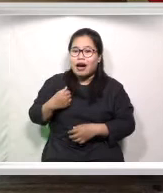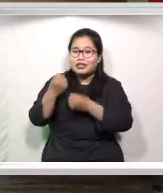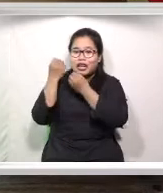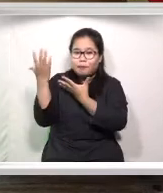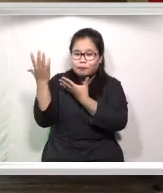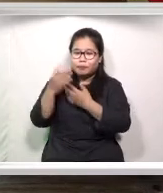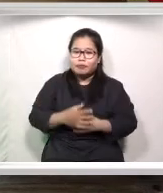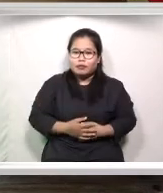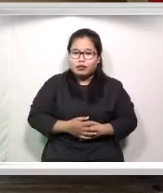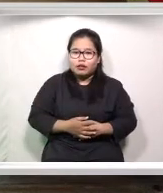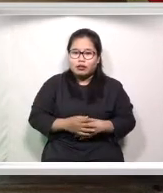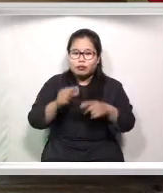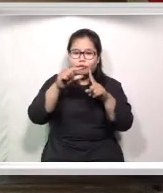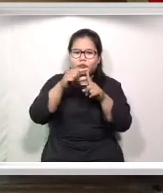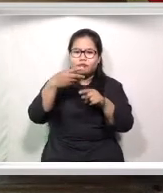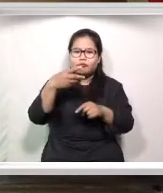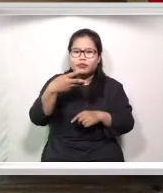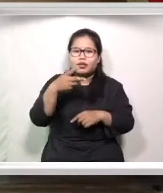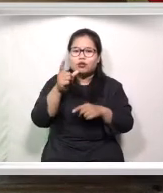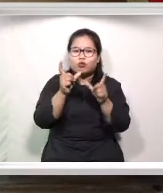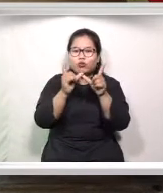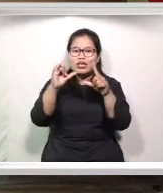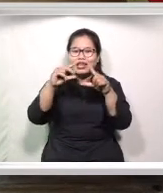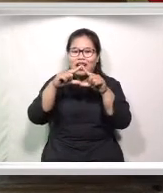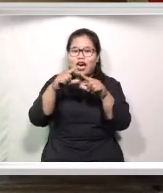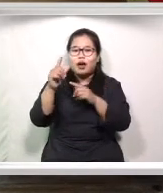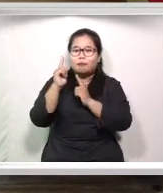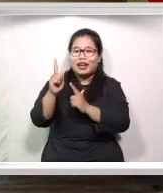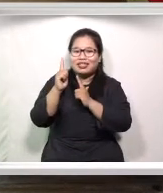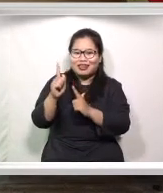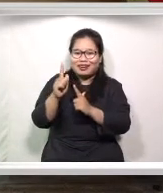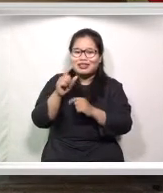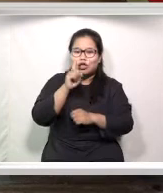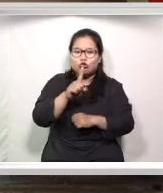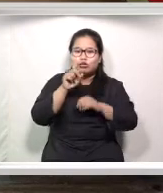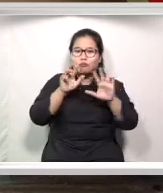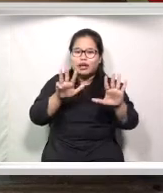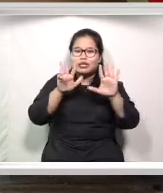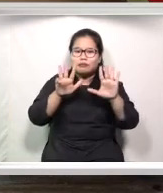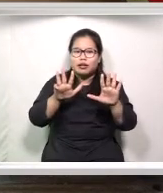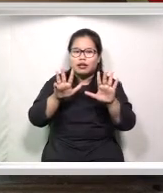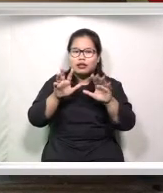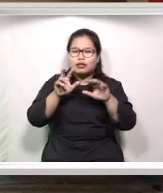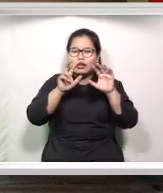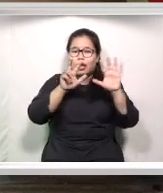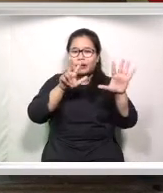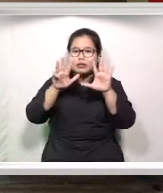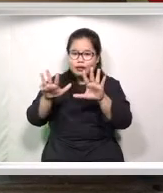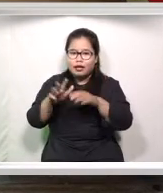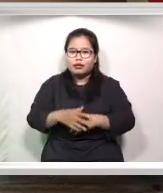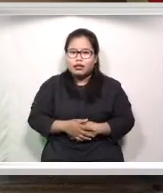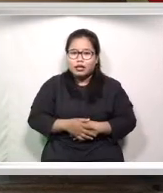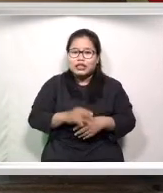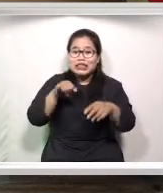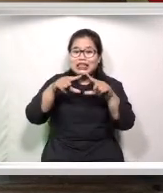perwira Akademi Militer tahun 1989, dan jabatan adalah Panglima